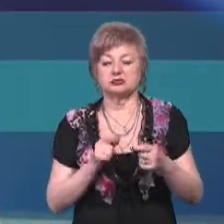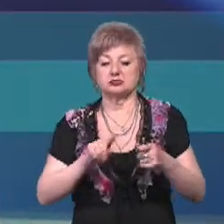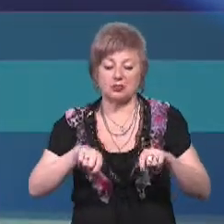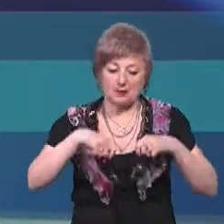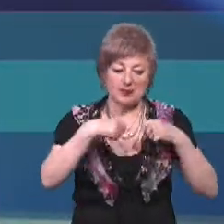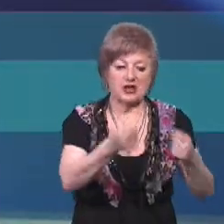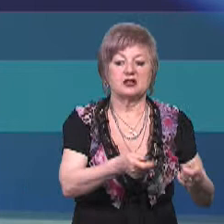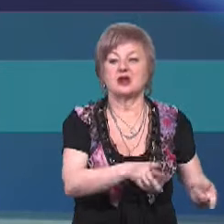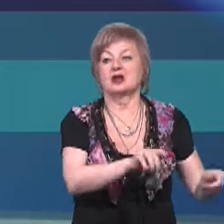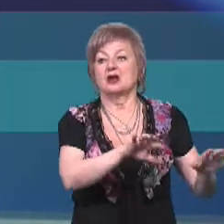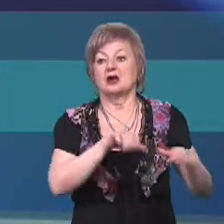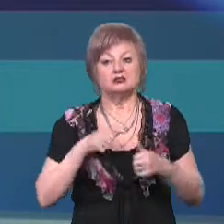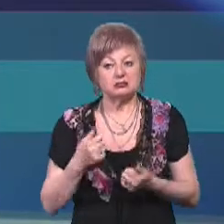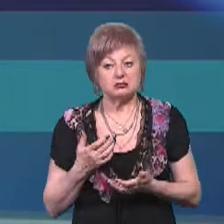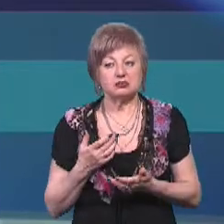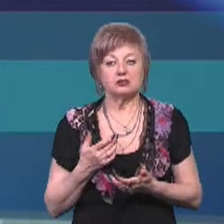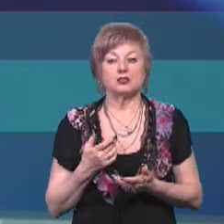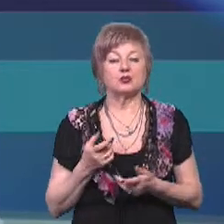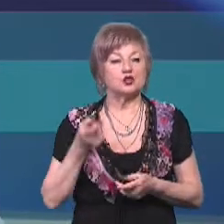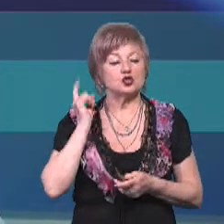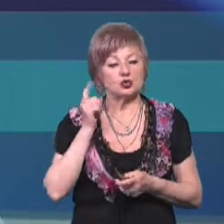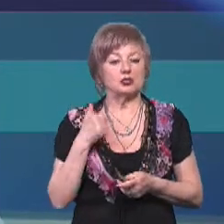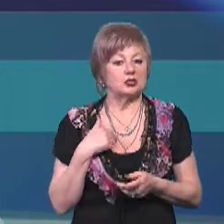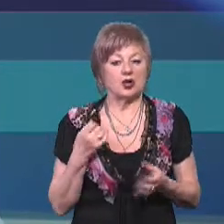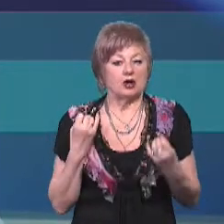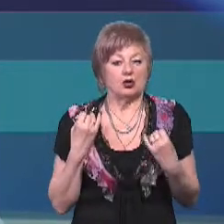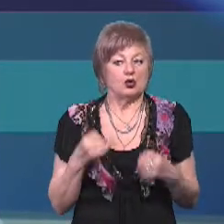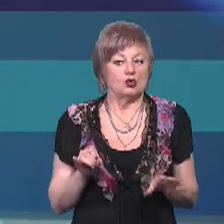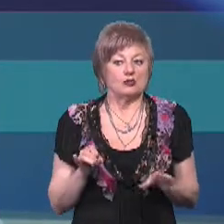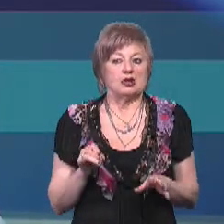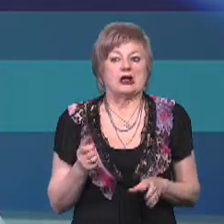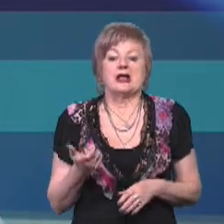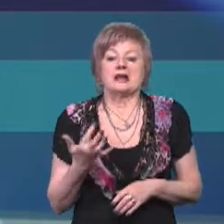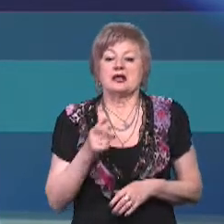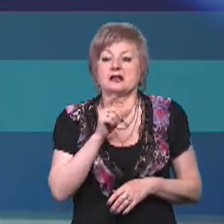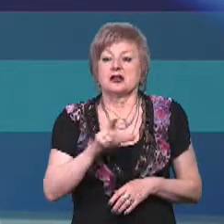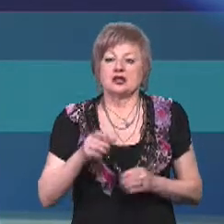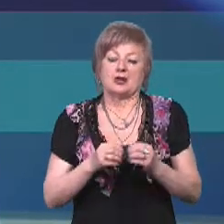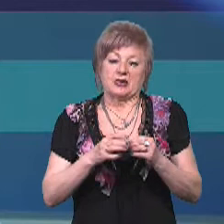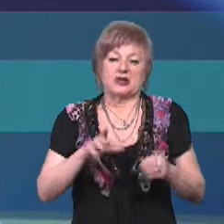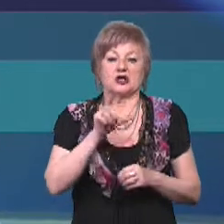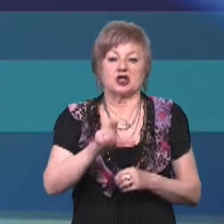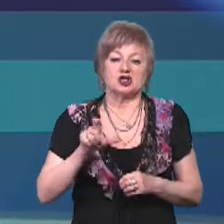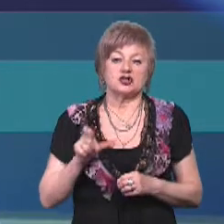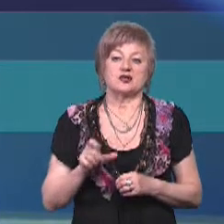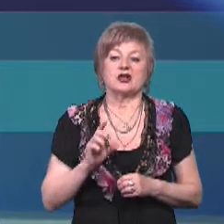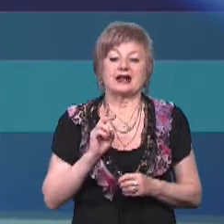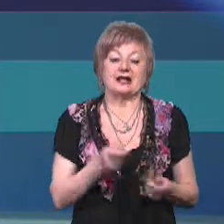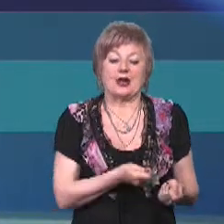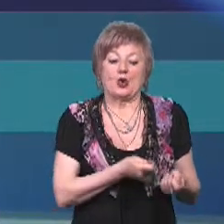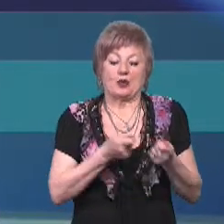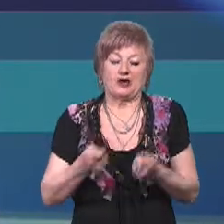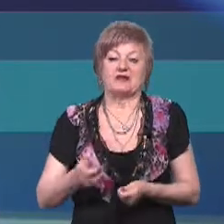територію. Що мене вразило тоді? Декілька осіб, близько 15, яких привезли